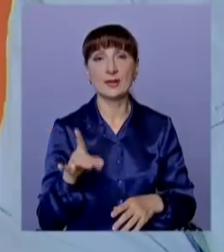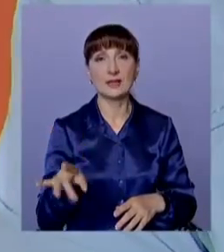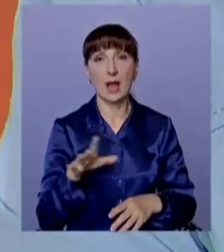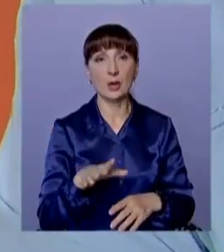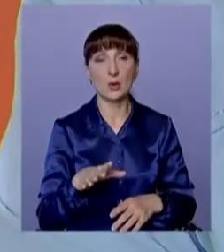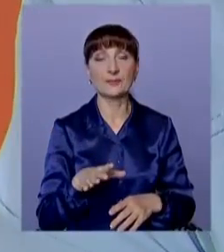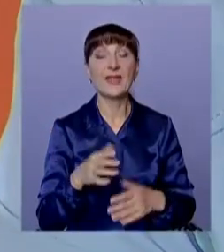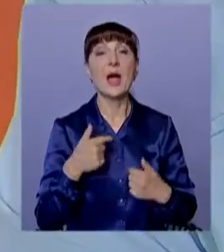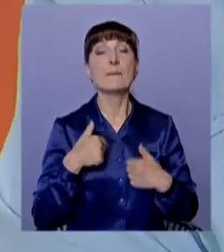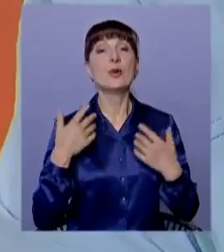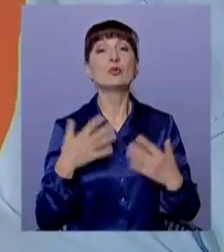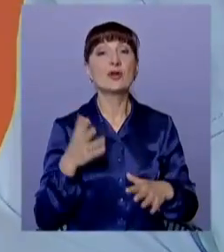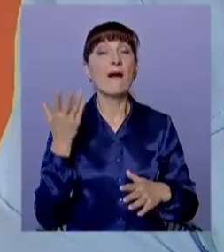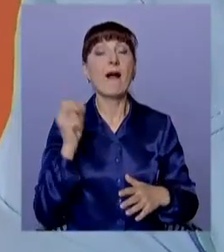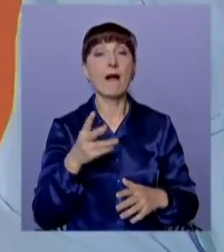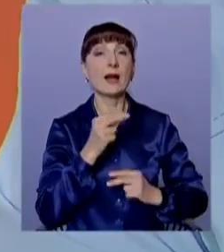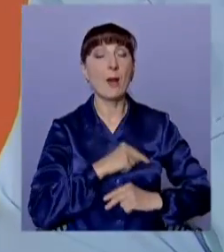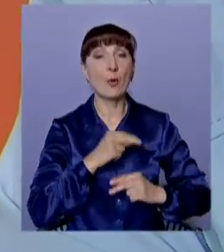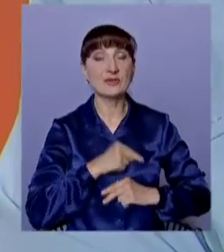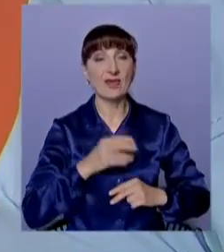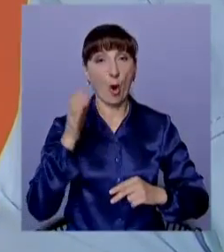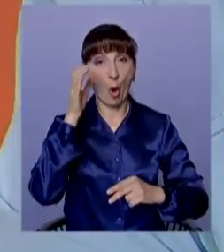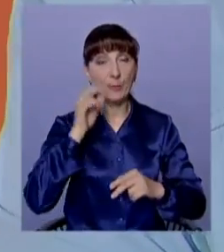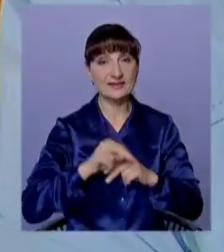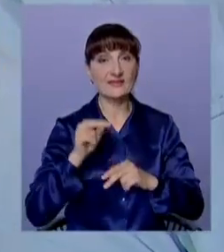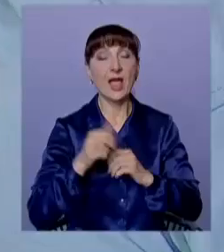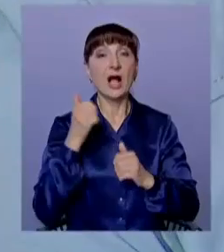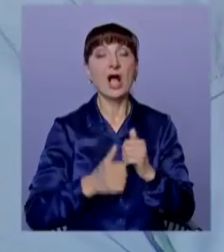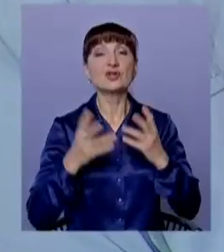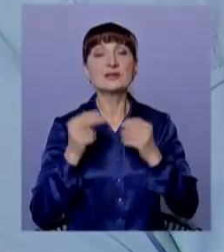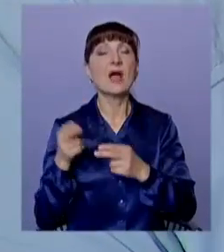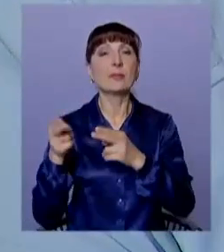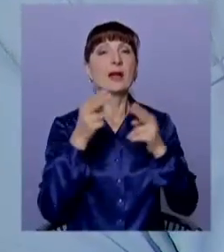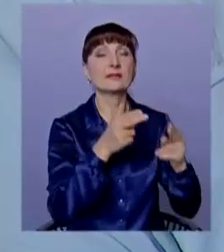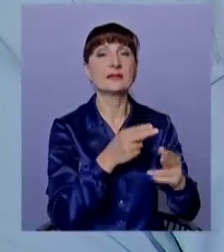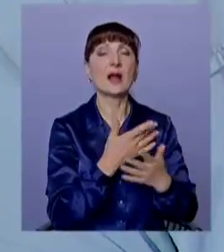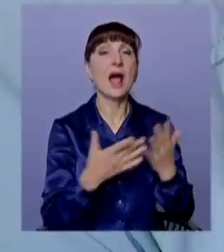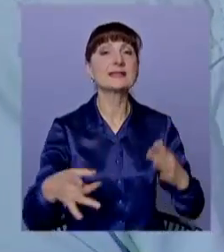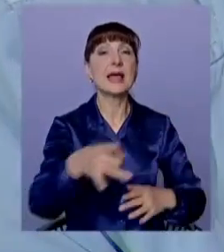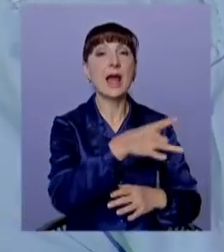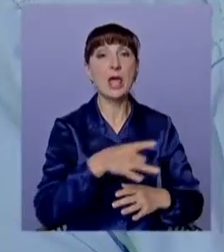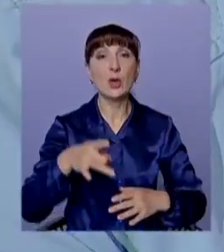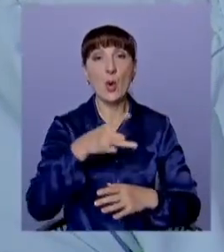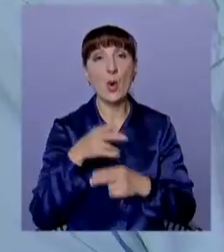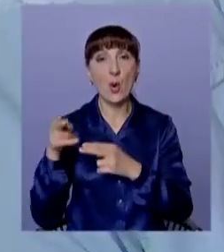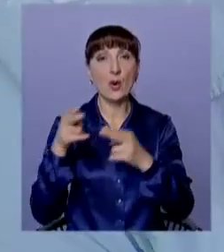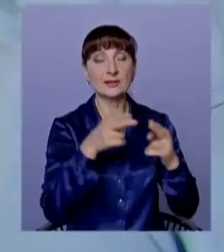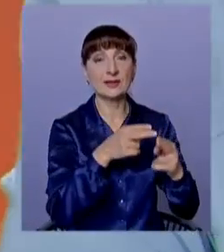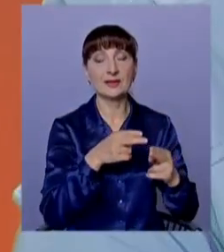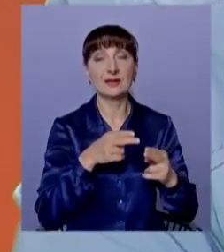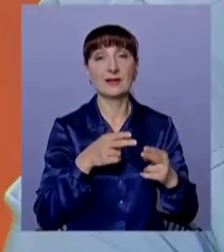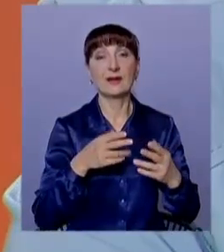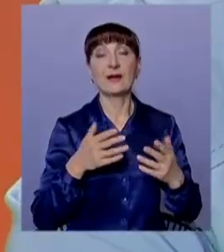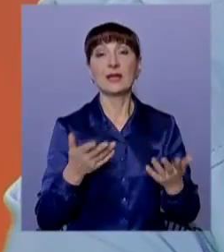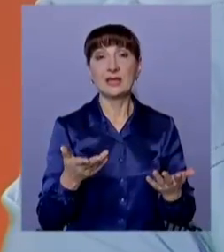вот мы, как работники системы образования, каждый день объезжаем и Алатауске, и на Урзбайский район, и Медеевский район, и Бастандыцкий